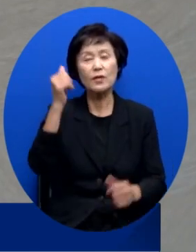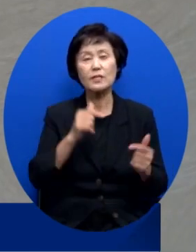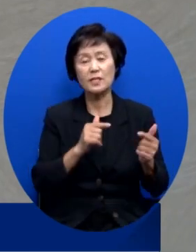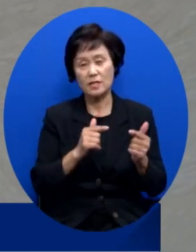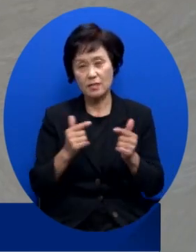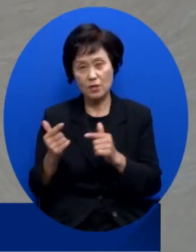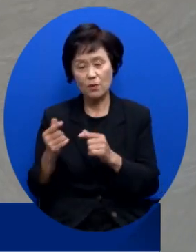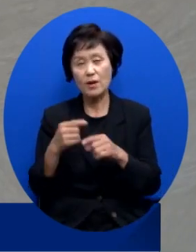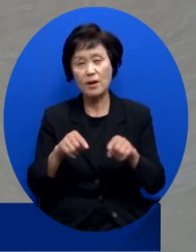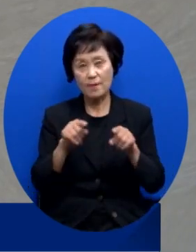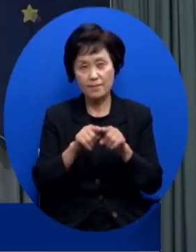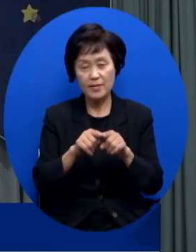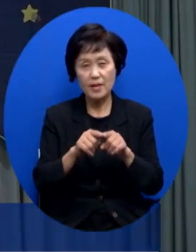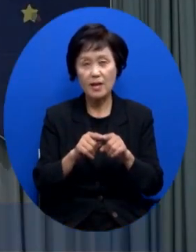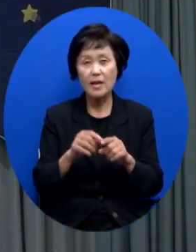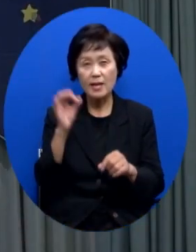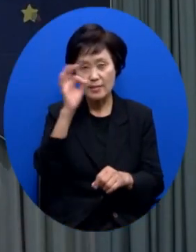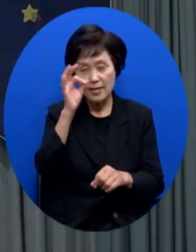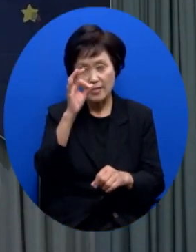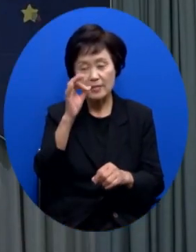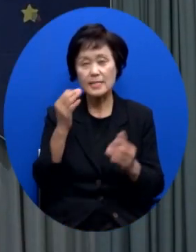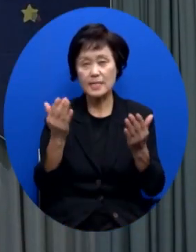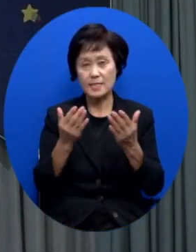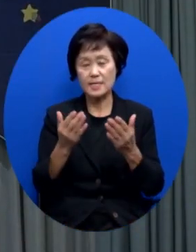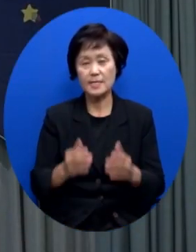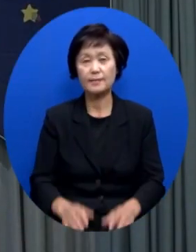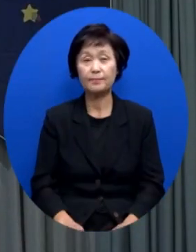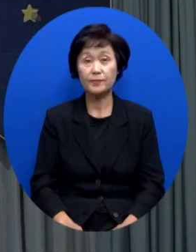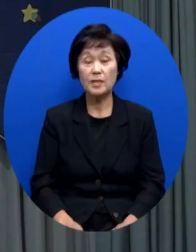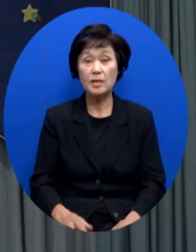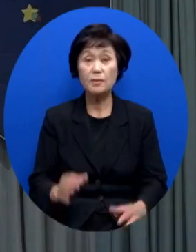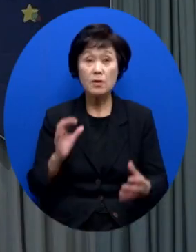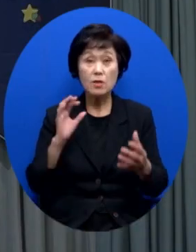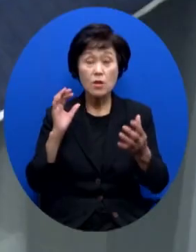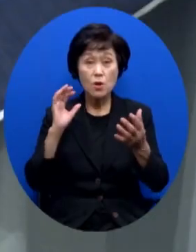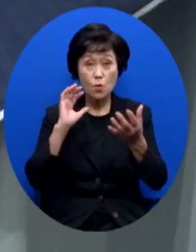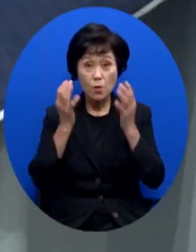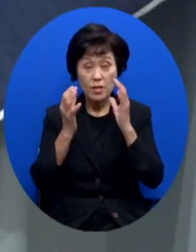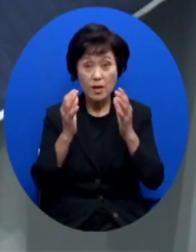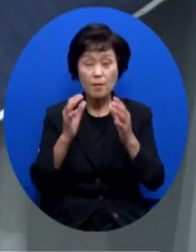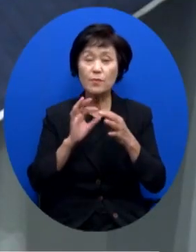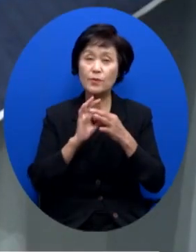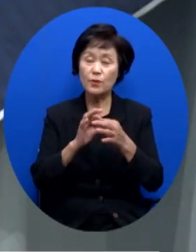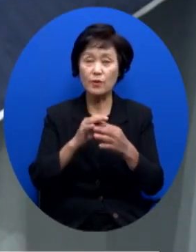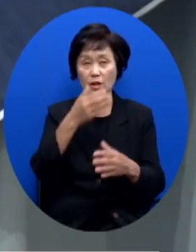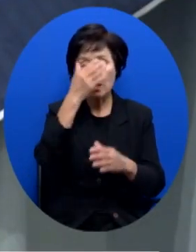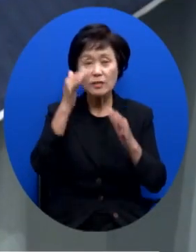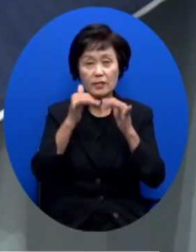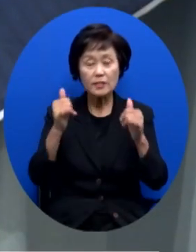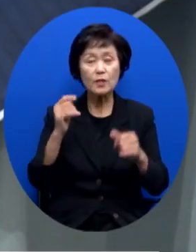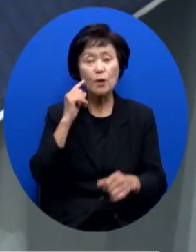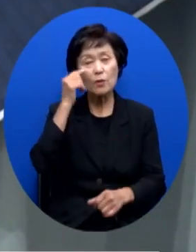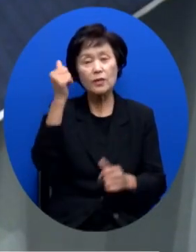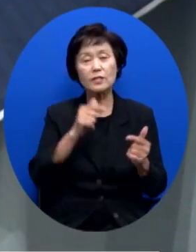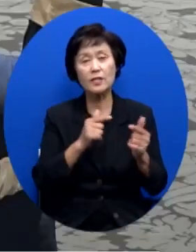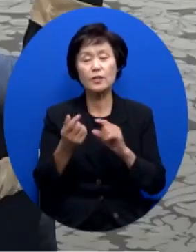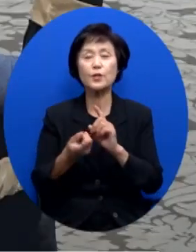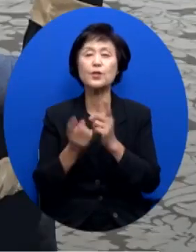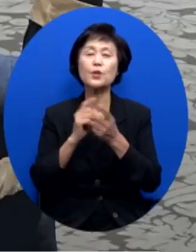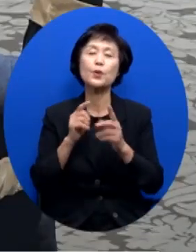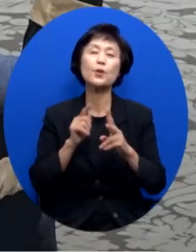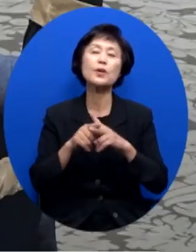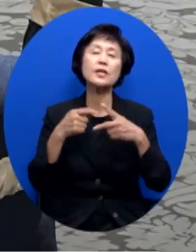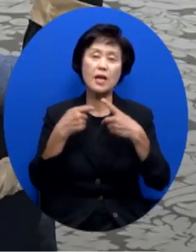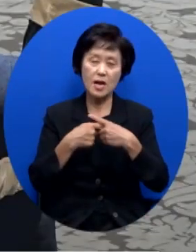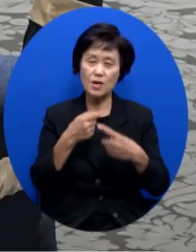좀 부르심 찾고 싶습니다. 주최 측은 이번 회담을 통해 청년과 목회자가 서로를 어떻게 이해할지 모색하는